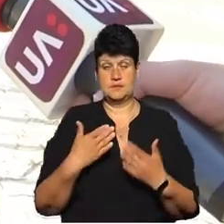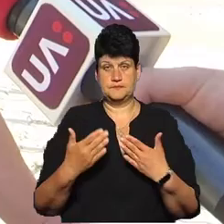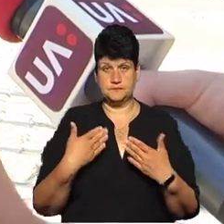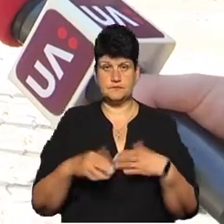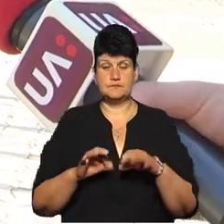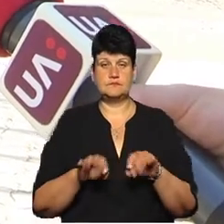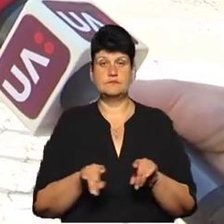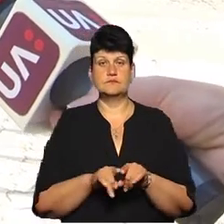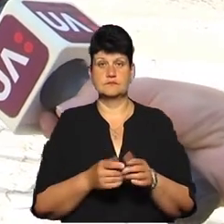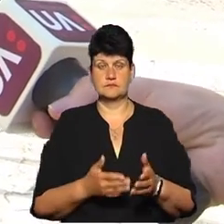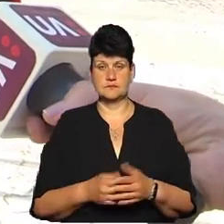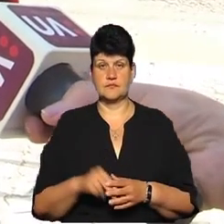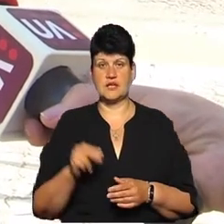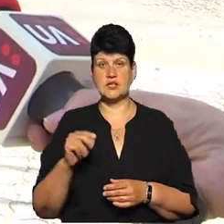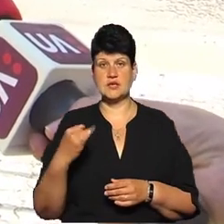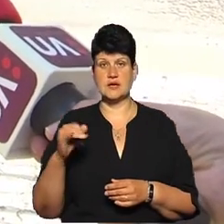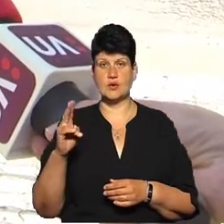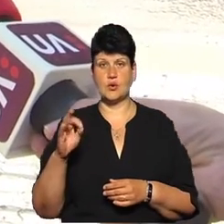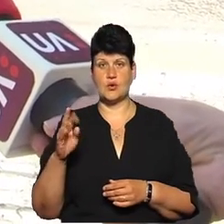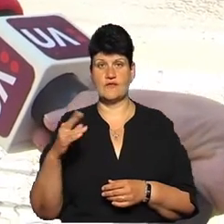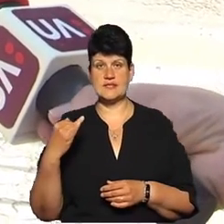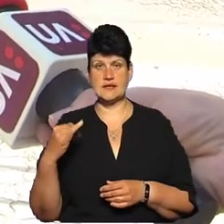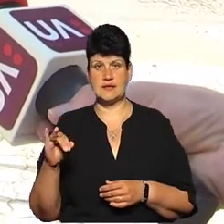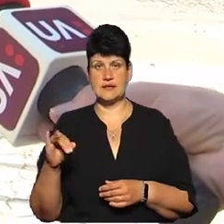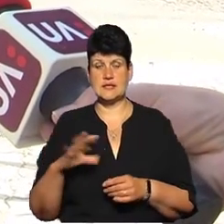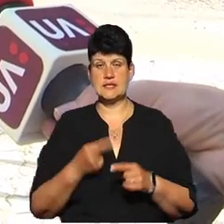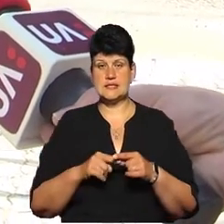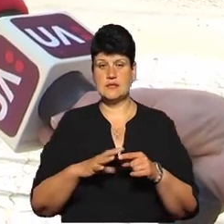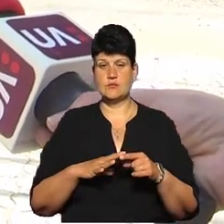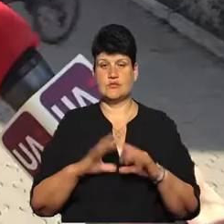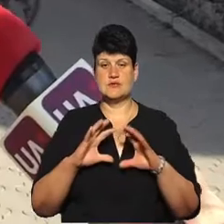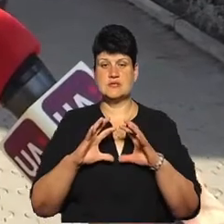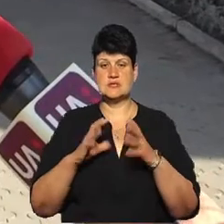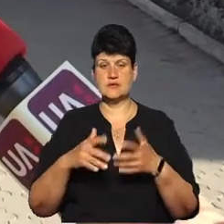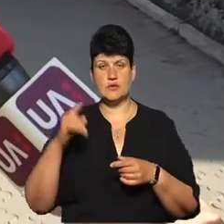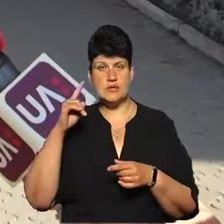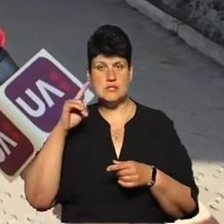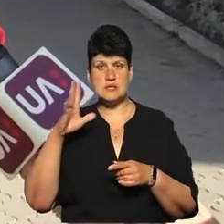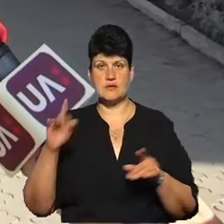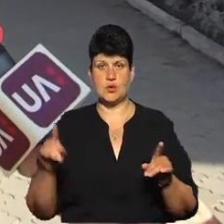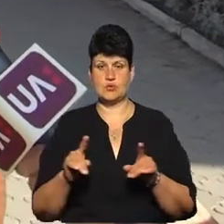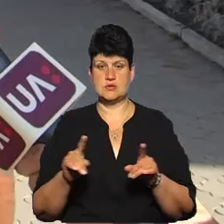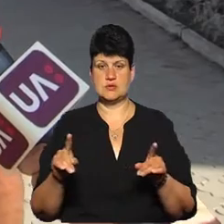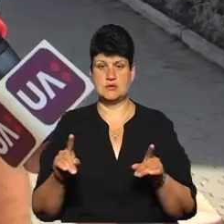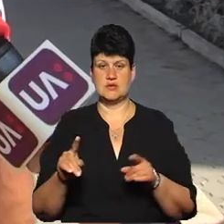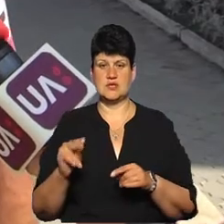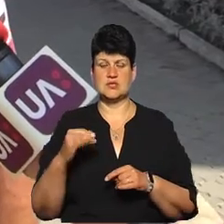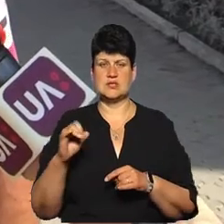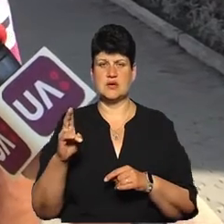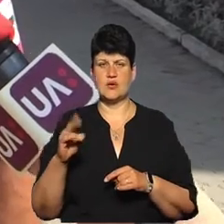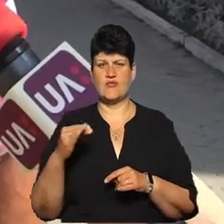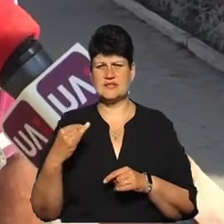так. Чайковський теж був світового слави композитор. Чайковського? Я думаю, що Чайковський